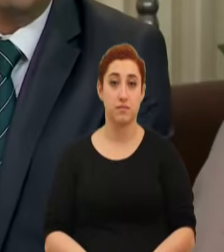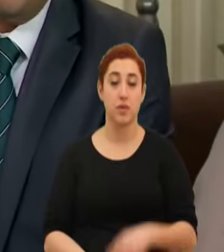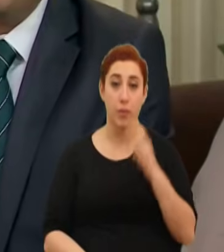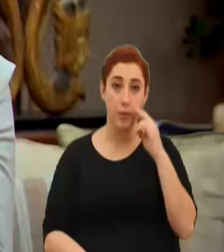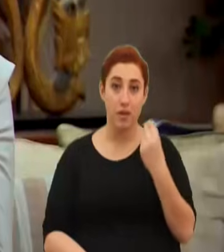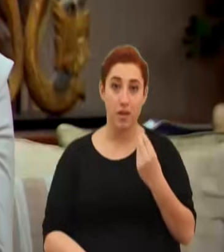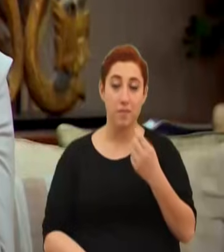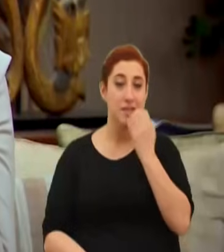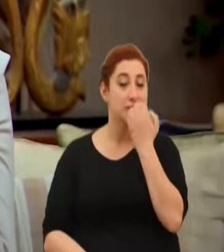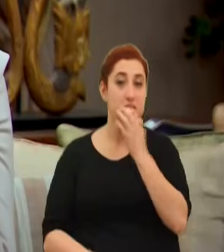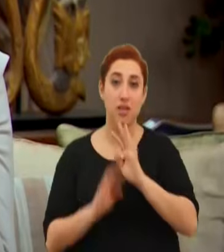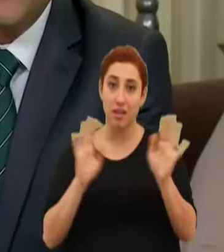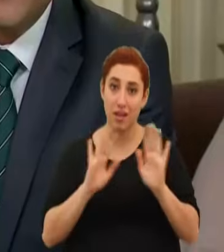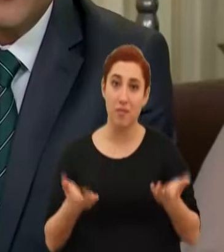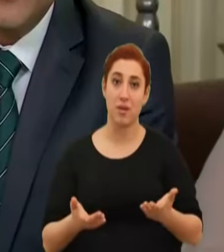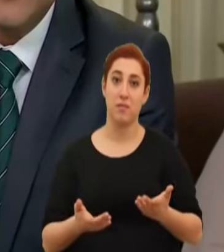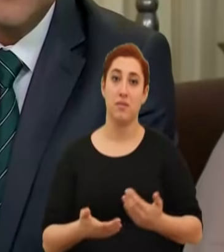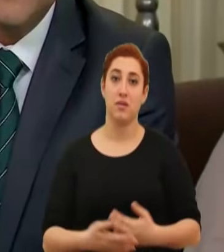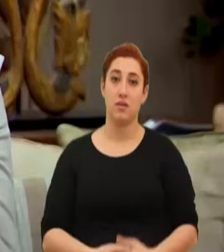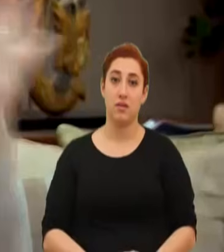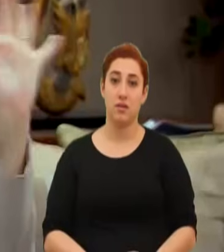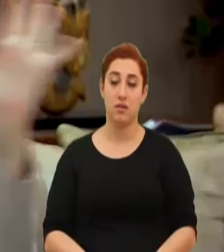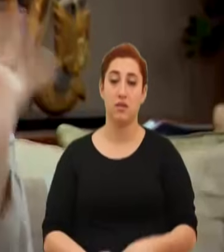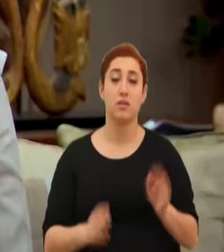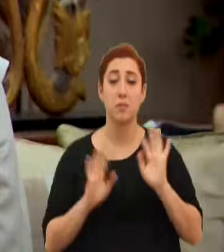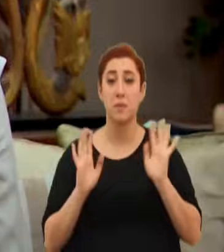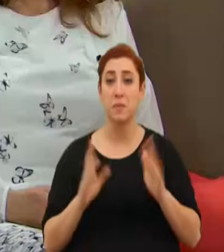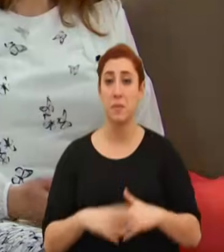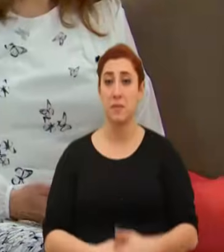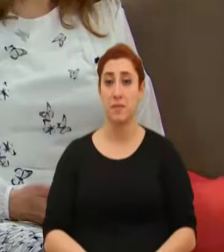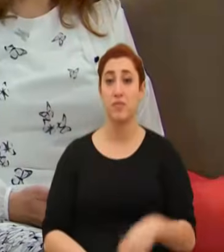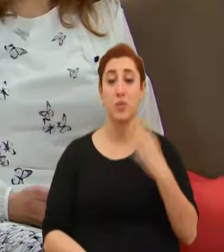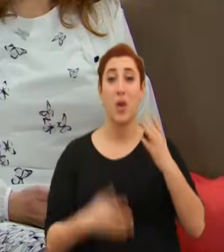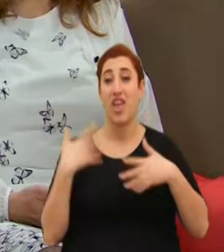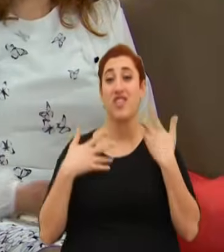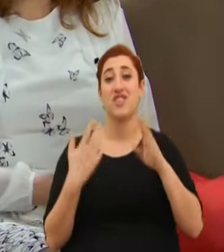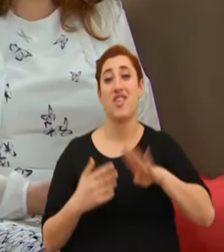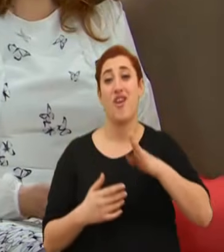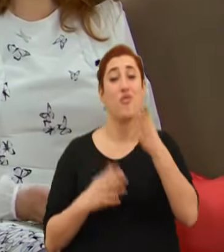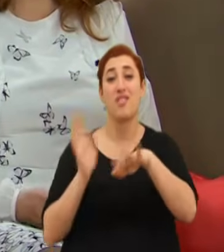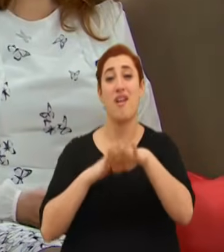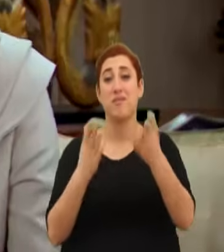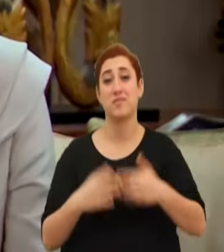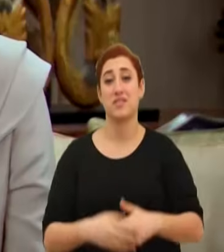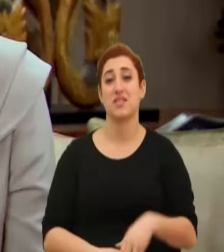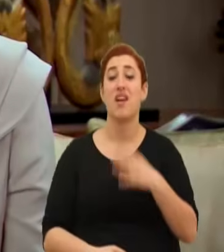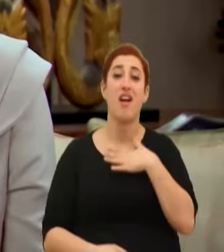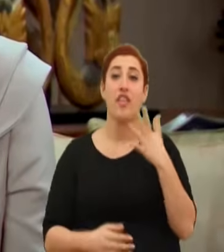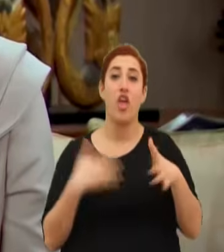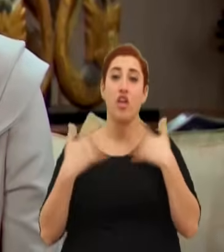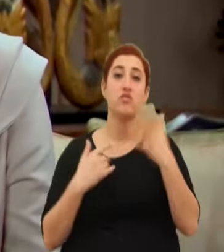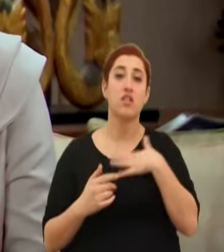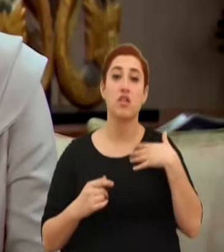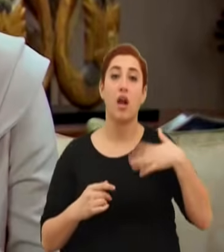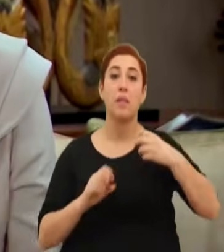Ay Rüyam, ay yedin, bitir de şu tırnaklarını, yeter tamam. Çok heyecanlı yavrucak, ne yapsın? Ay yine heyecanlı